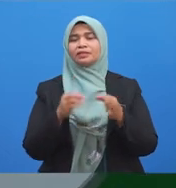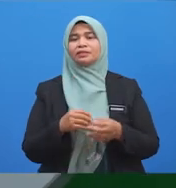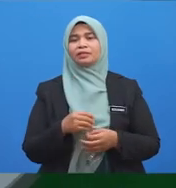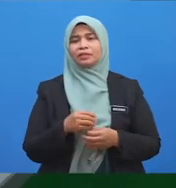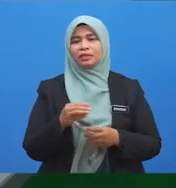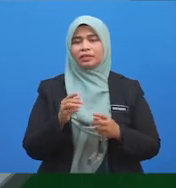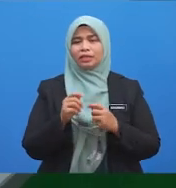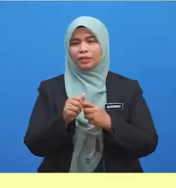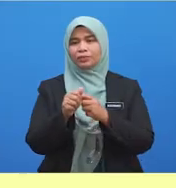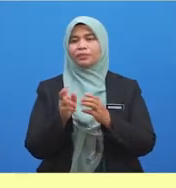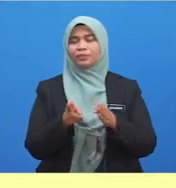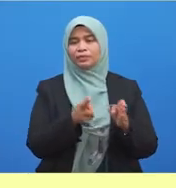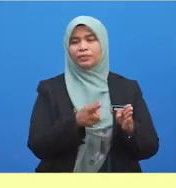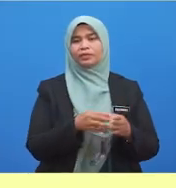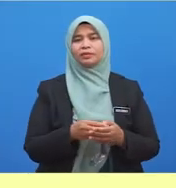meiosis.